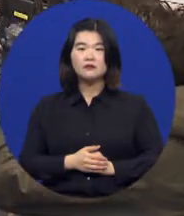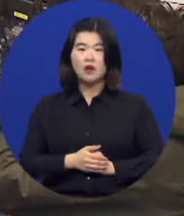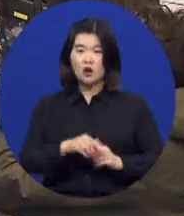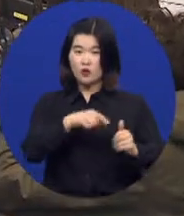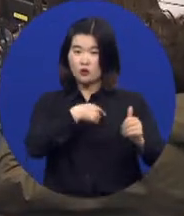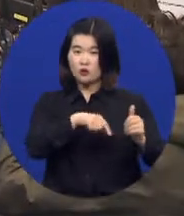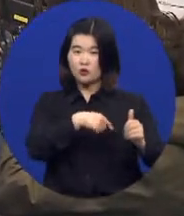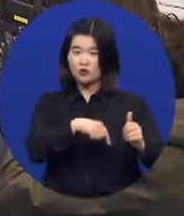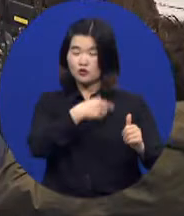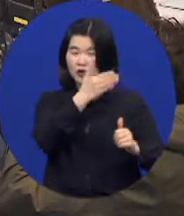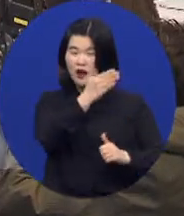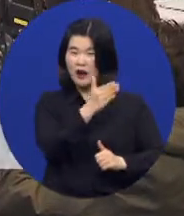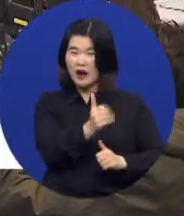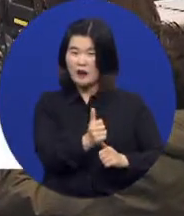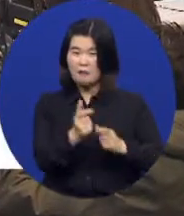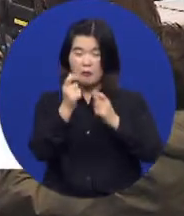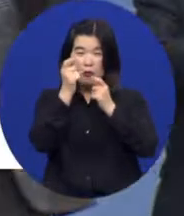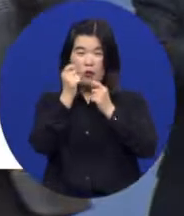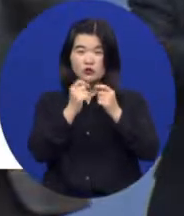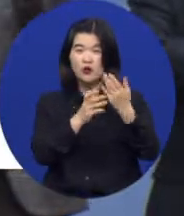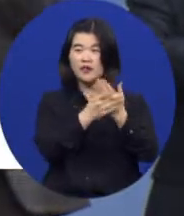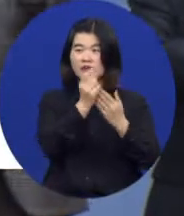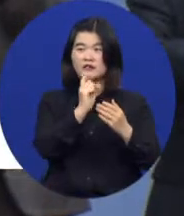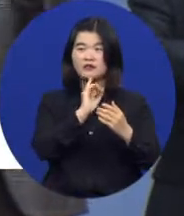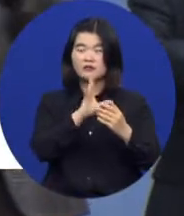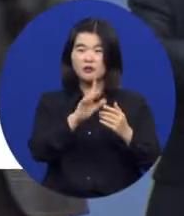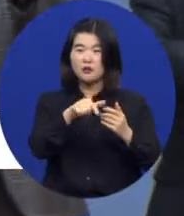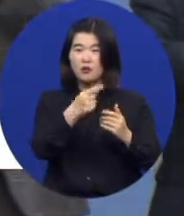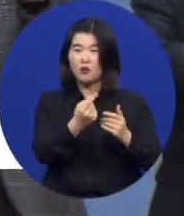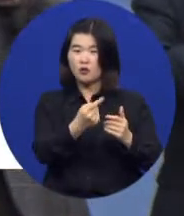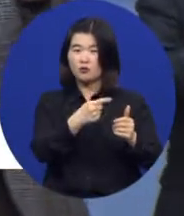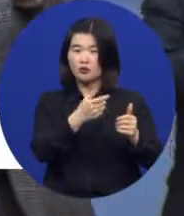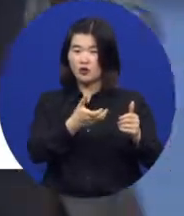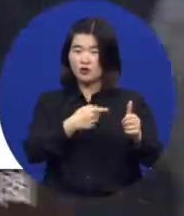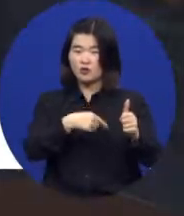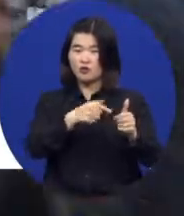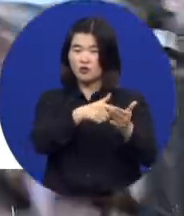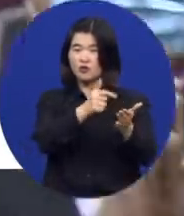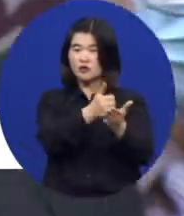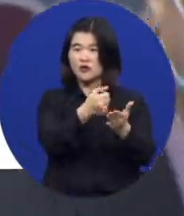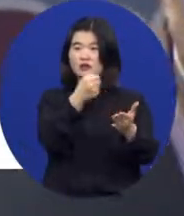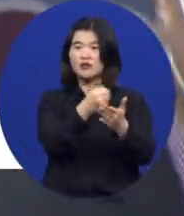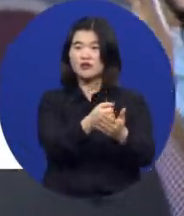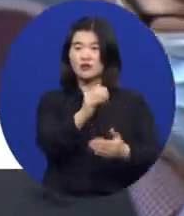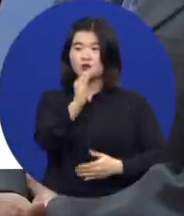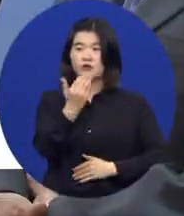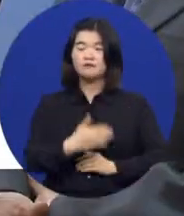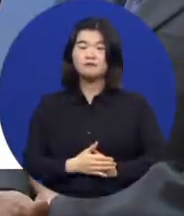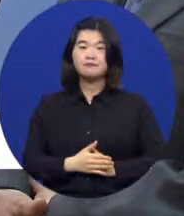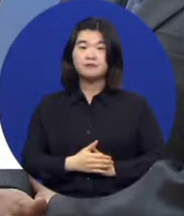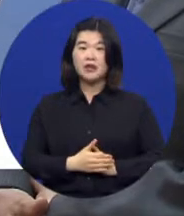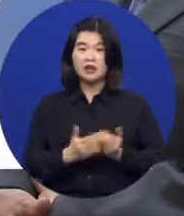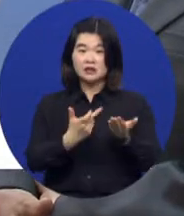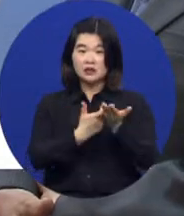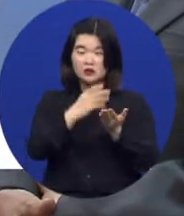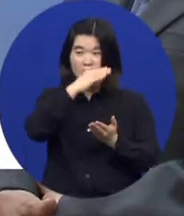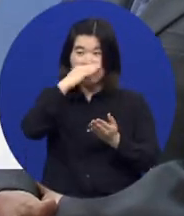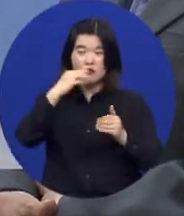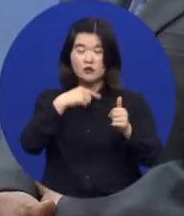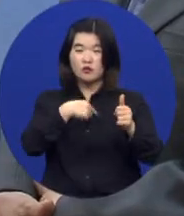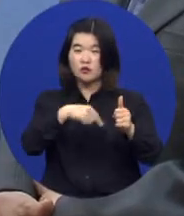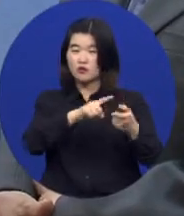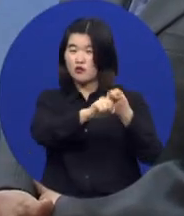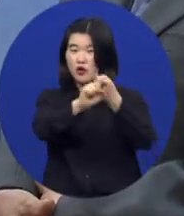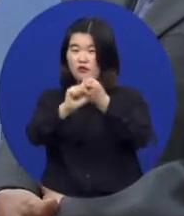교육감 선거 보수성향 단일후보로 고창 강 전 제주도 교육청 교육국장 이 결정됐습니다 제주 바른 교육 연대는